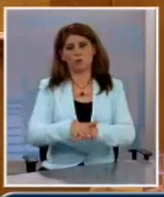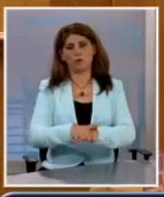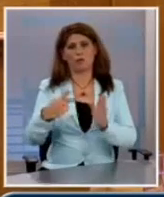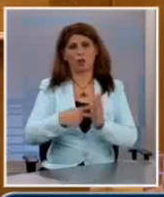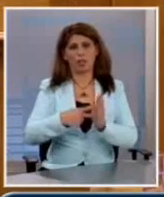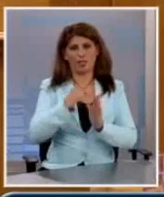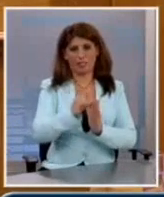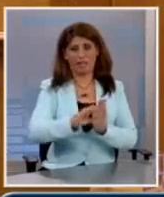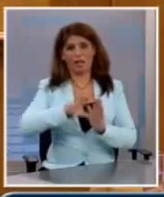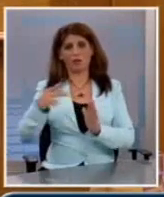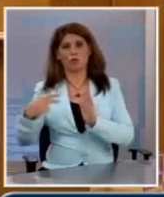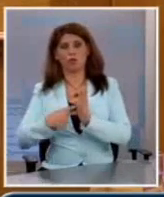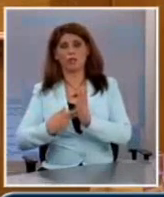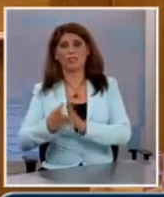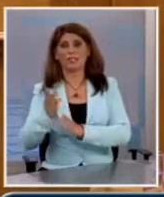2010-2014.